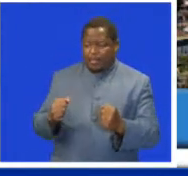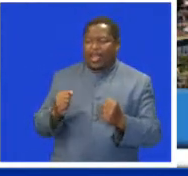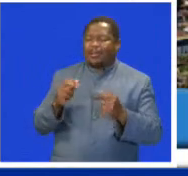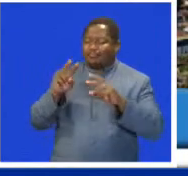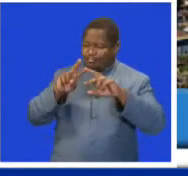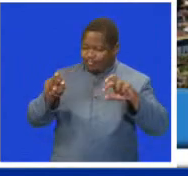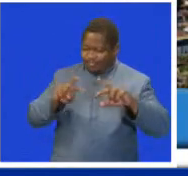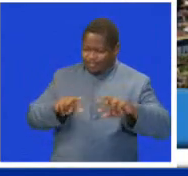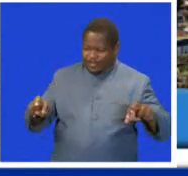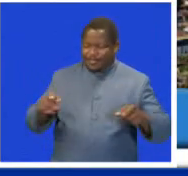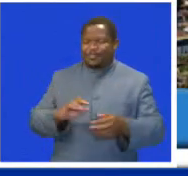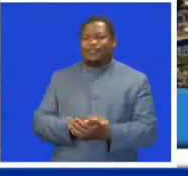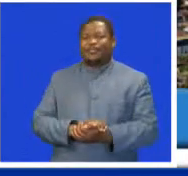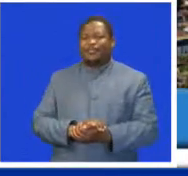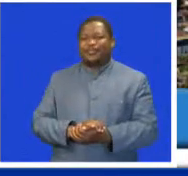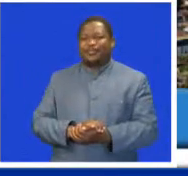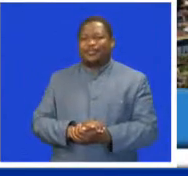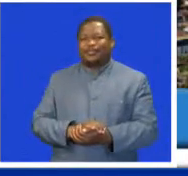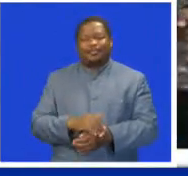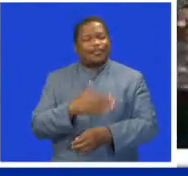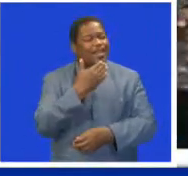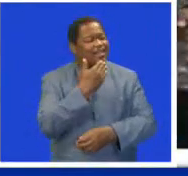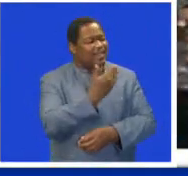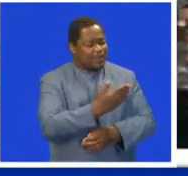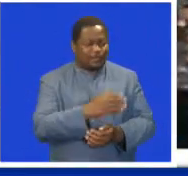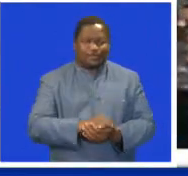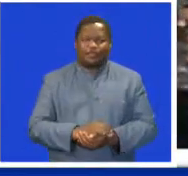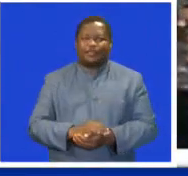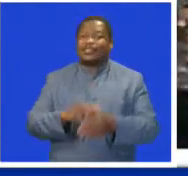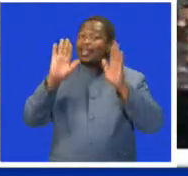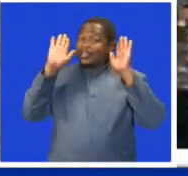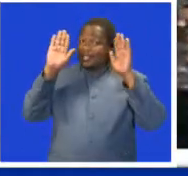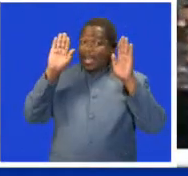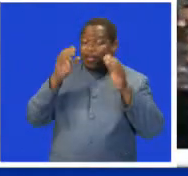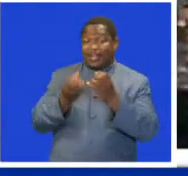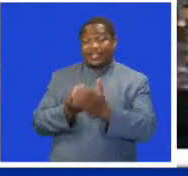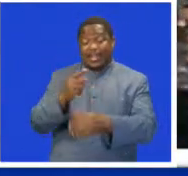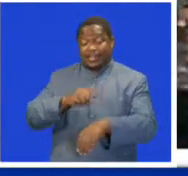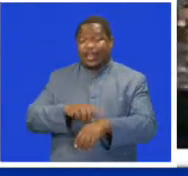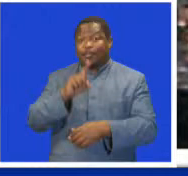Nele. Malanga lamahle besilethe tona Tindzaba taseMini,